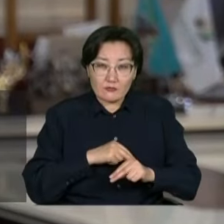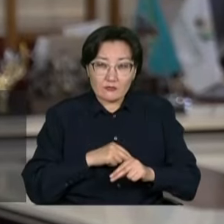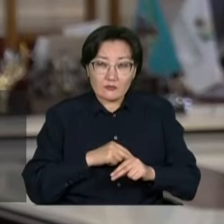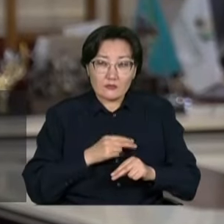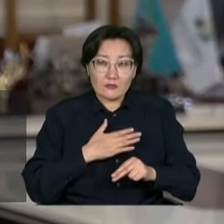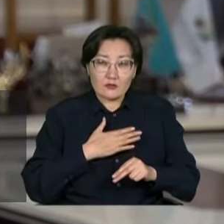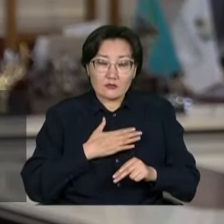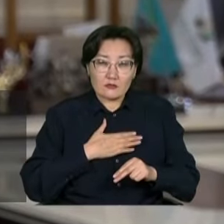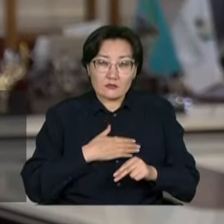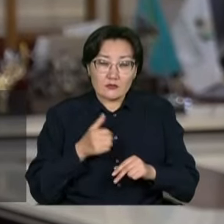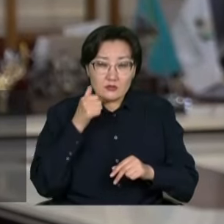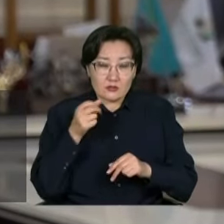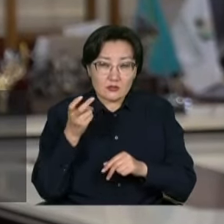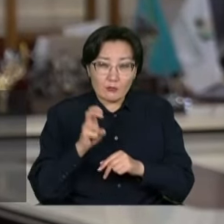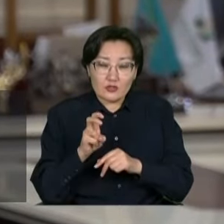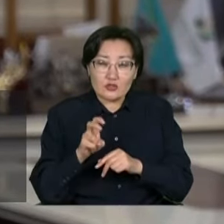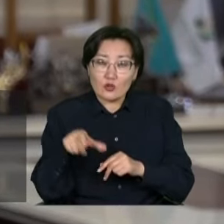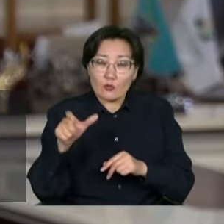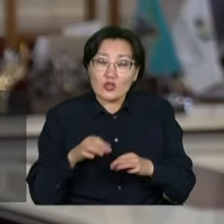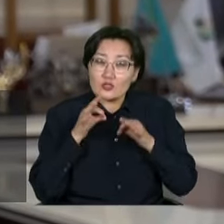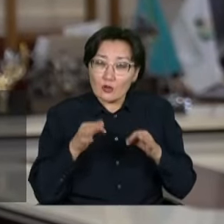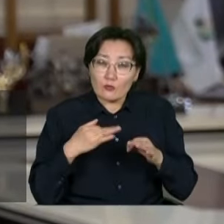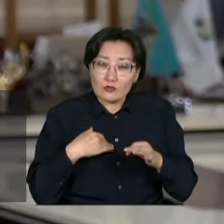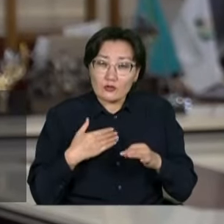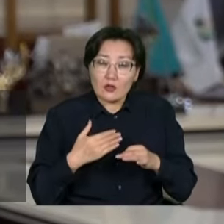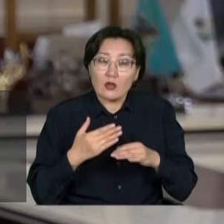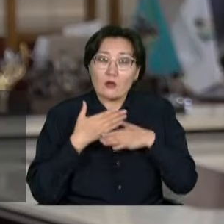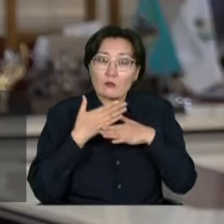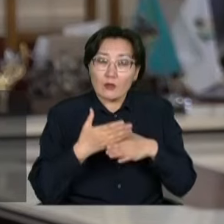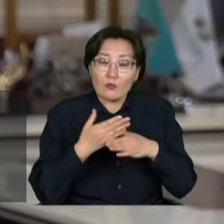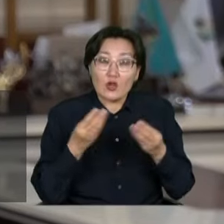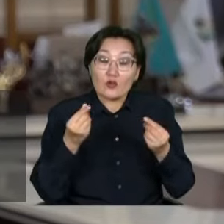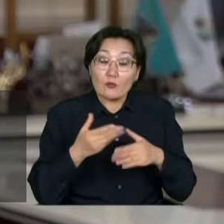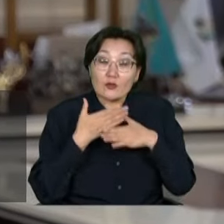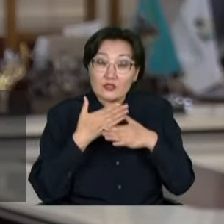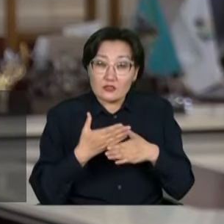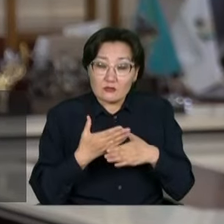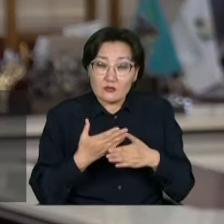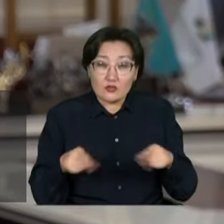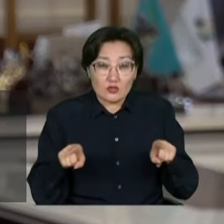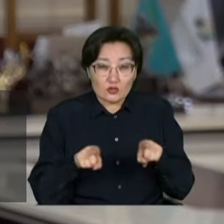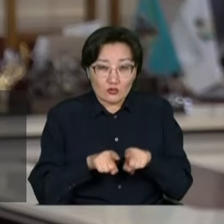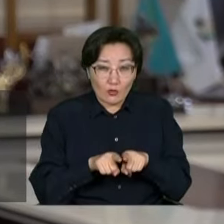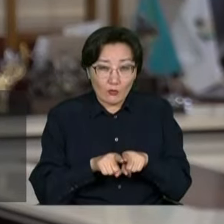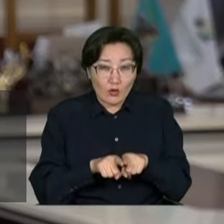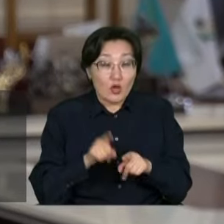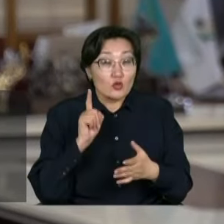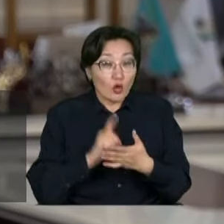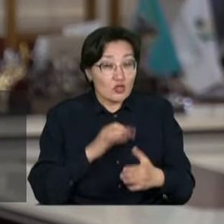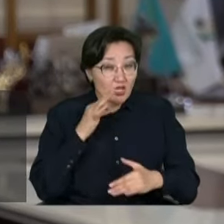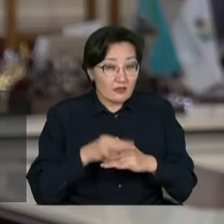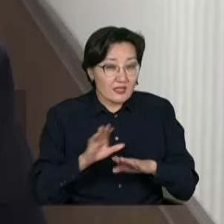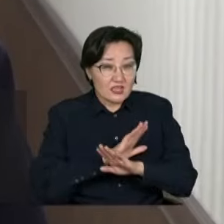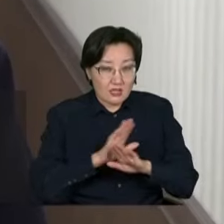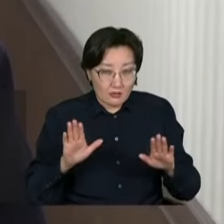Так? Не просто, чтобы завтра пришел на работу, сказал, вот, давай поможем развести, сразу включиться в этот процесс. Нет. Он должен сказать, не категорически